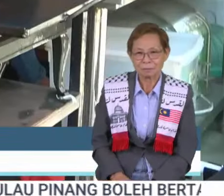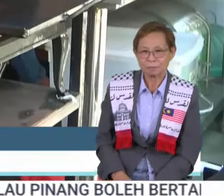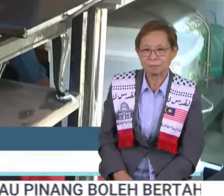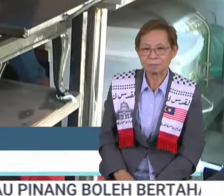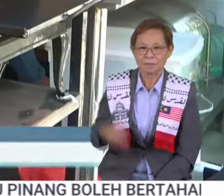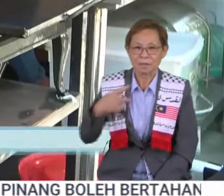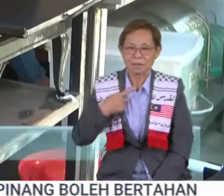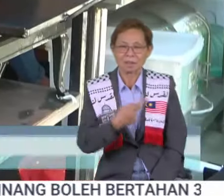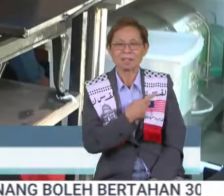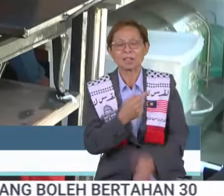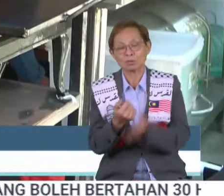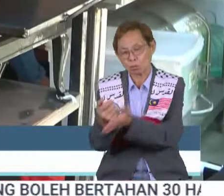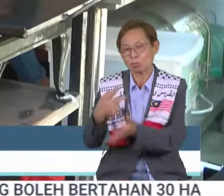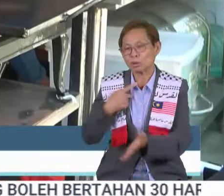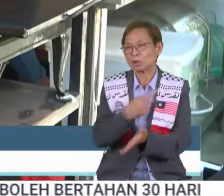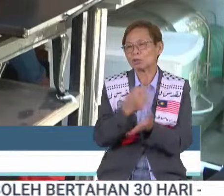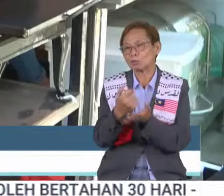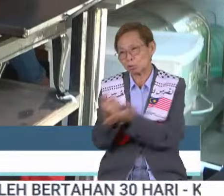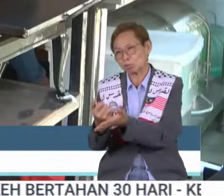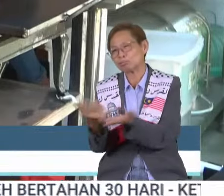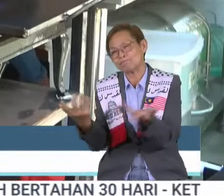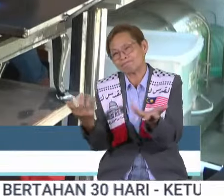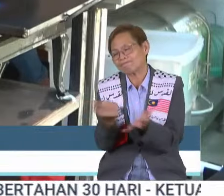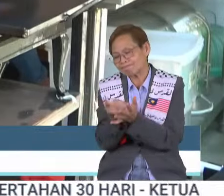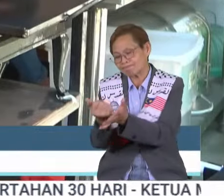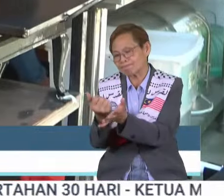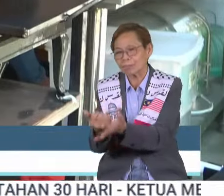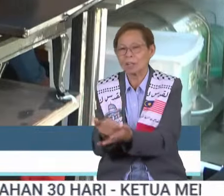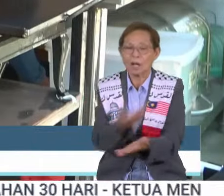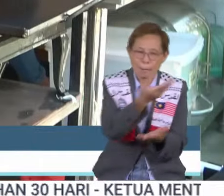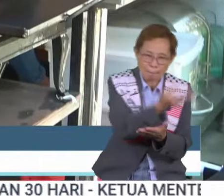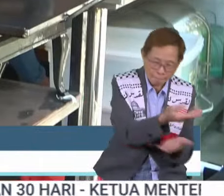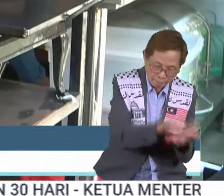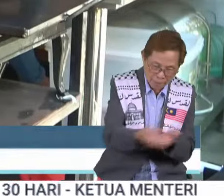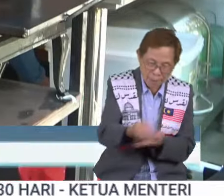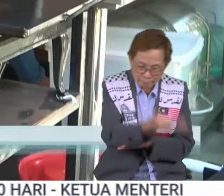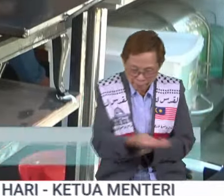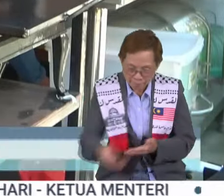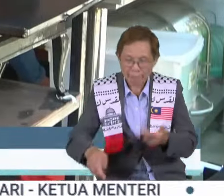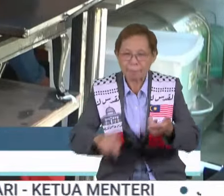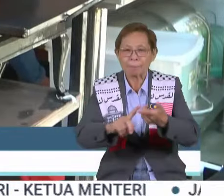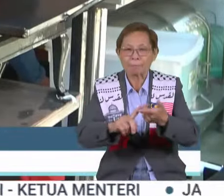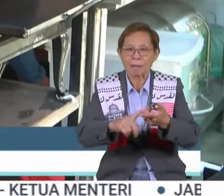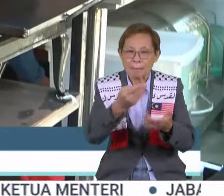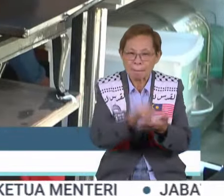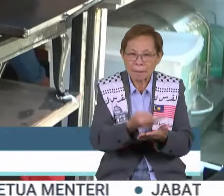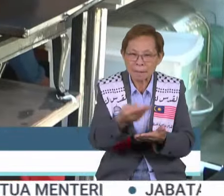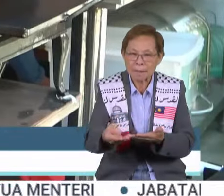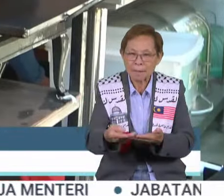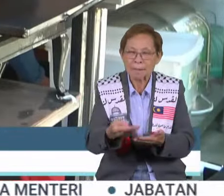Jadi kita tolonglah dia mana-mana yang boleh kita bantu. Beli barang, beli apa tu, maknanya